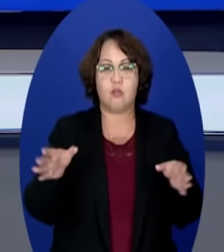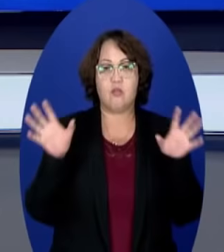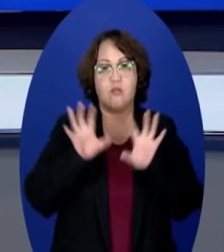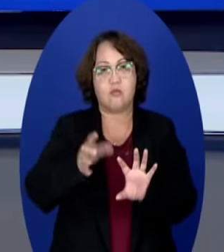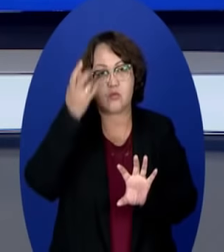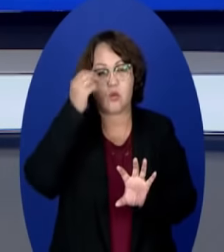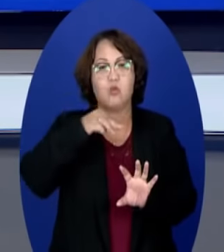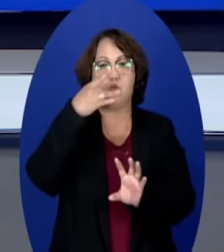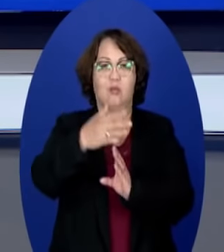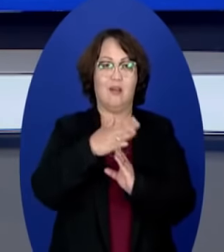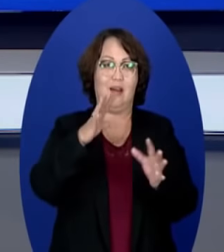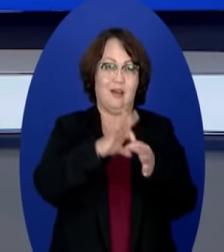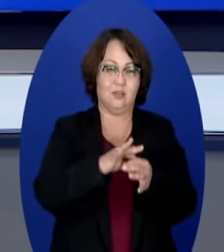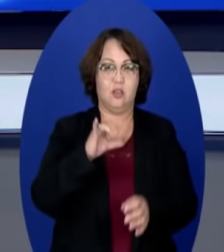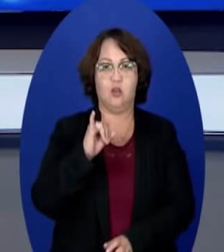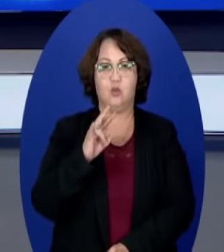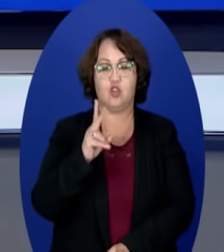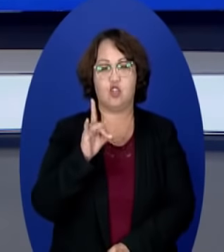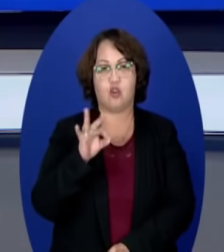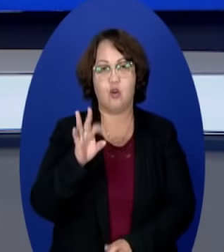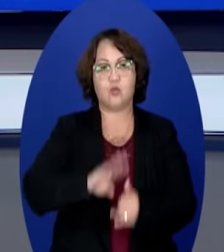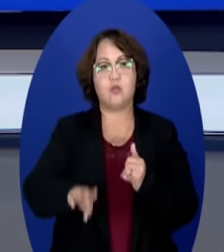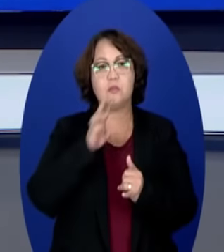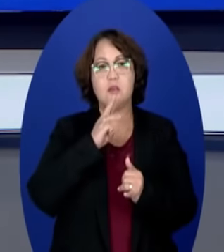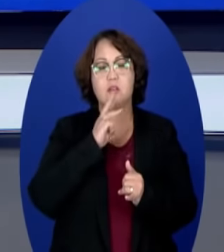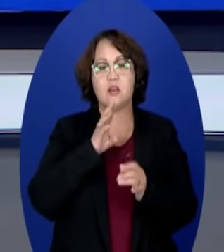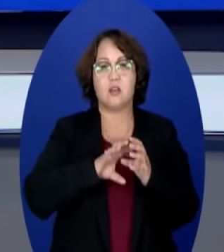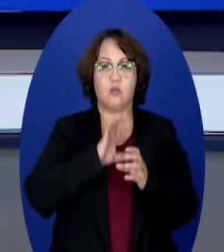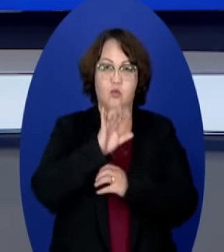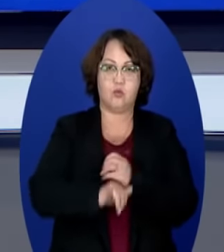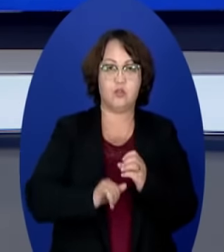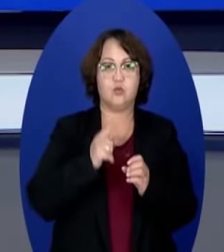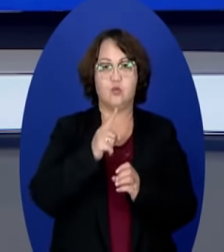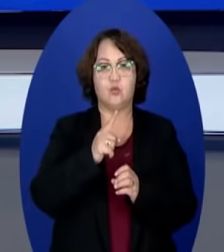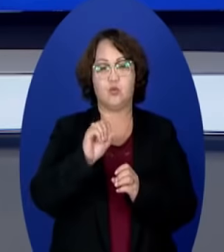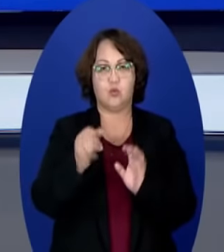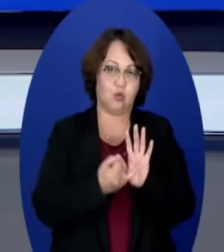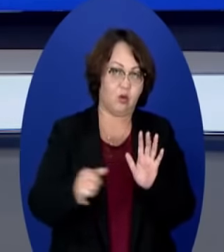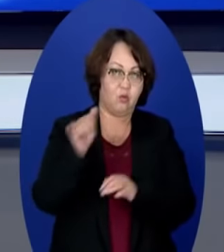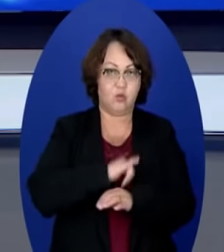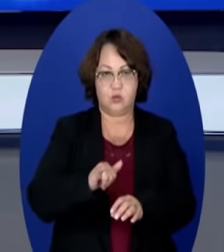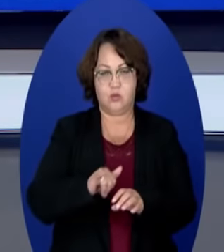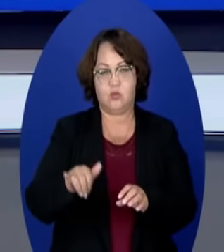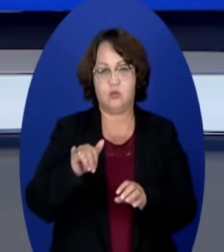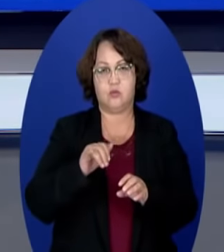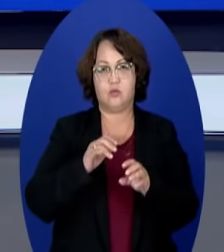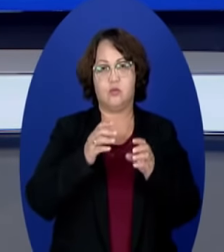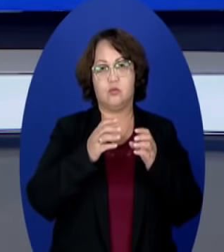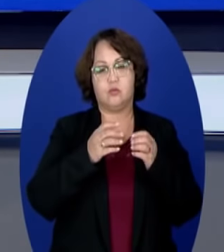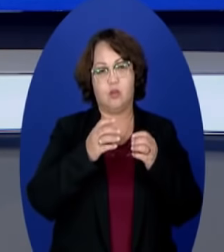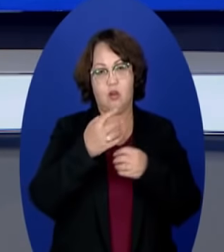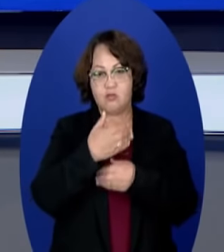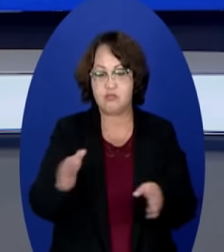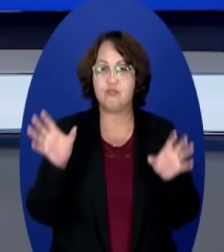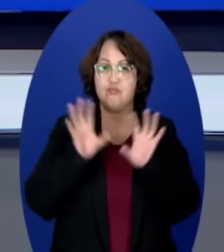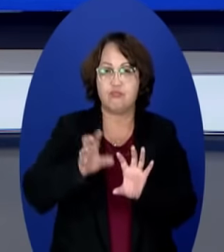хугацаагаар хаагаад байгаа. За, ЮНЕСКО-гийн сүүлийн мэдээгээр гэхэд дэлхийн одоо 106 орнд улс орн даяар болоод хэсэгчилж танхимын сургалтыг